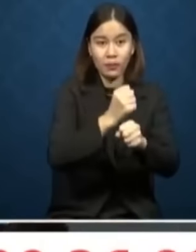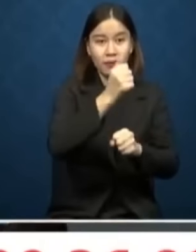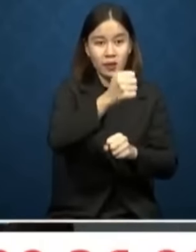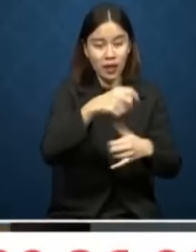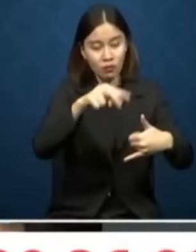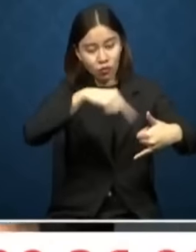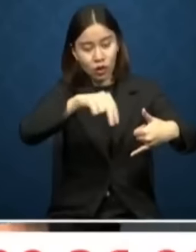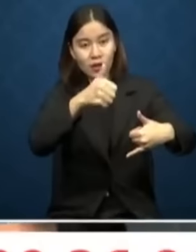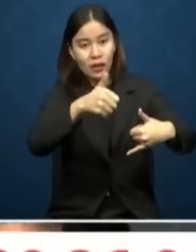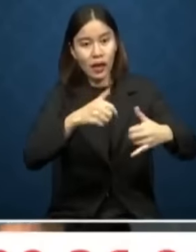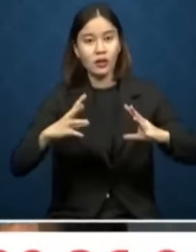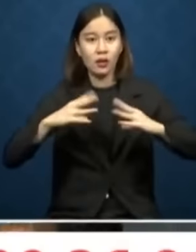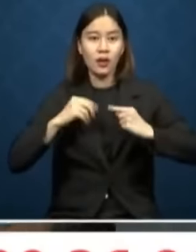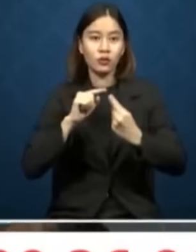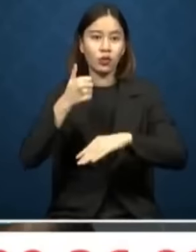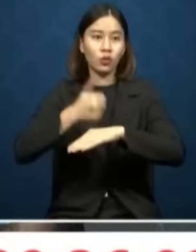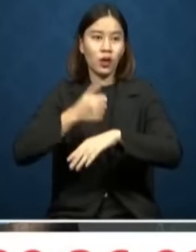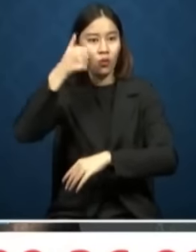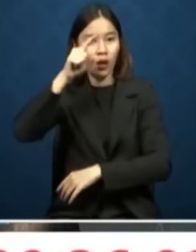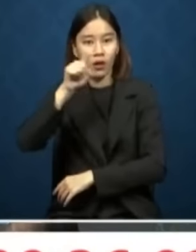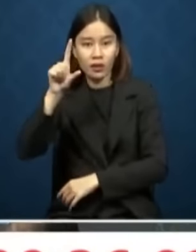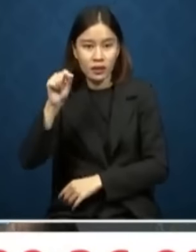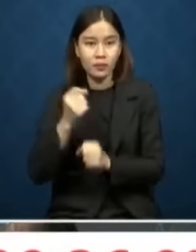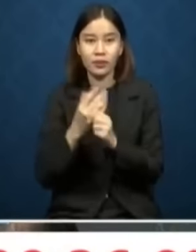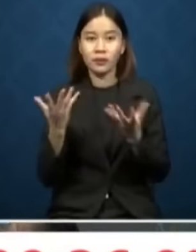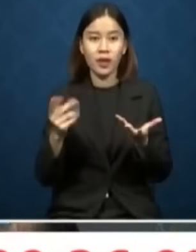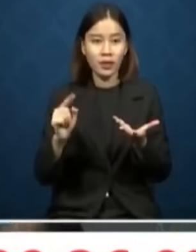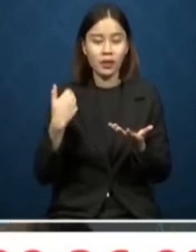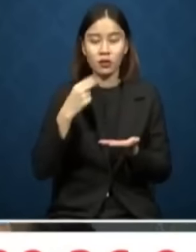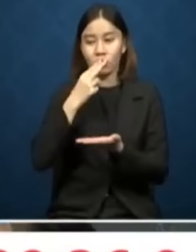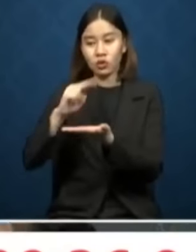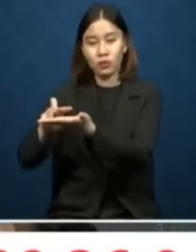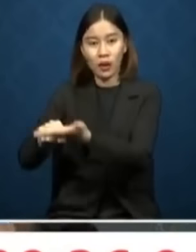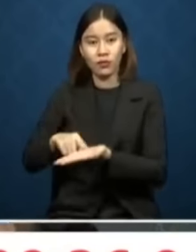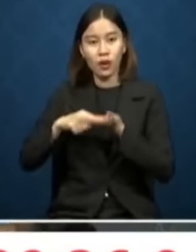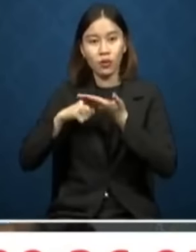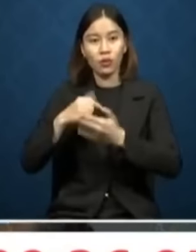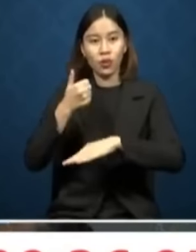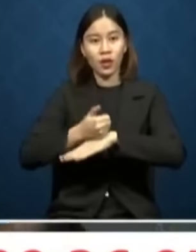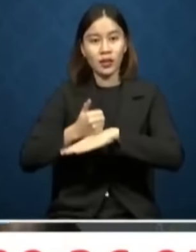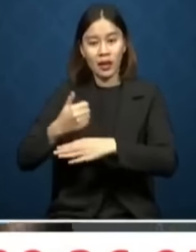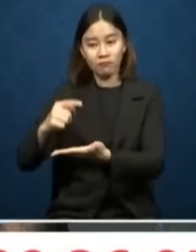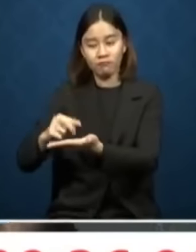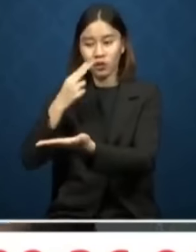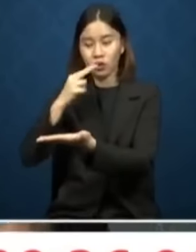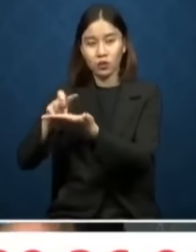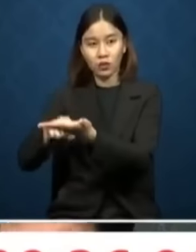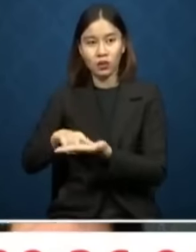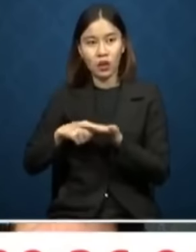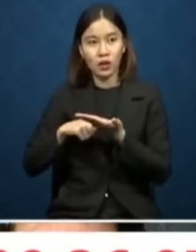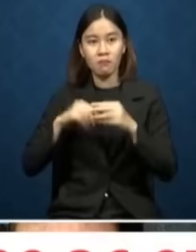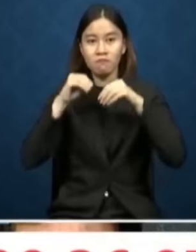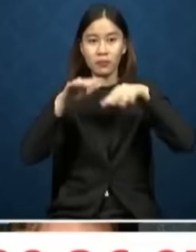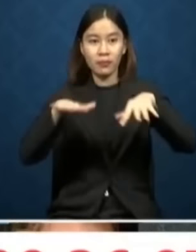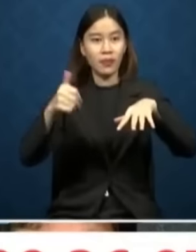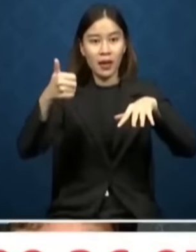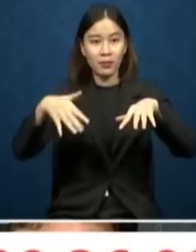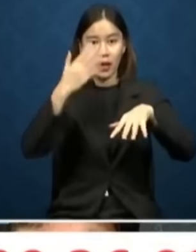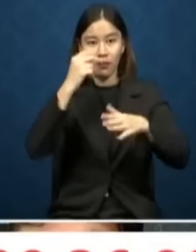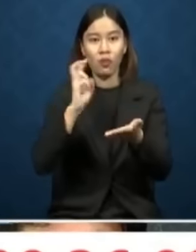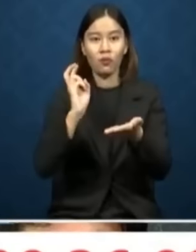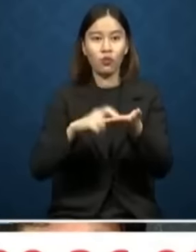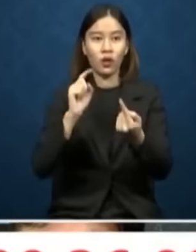การเห็นชอบโดยความเห็นของอธิบดี120วันอย่างไรได้รับจดหมายจากท่านอธิบดีมาบอกว่าเปิดเผยให้ไม่ได้เพราะยังไม่ได้รับอนุ